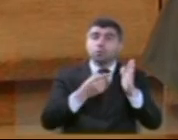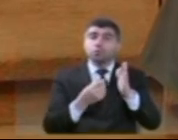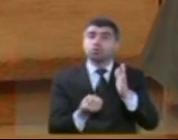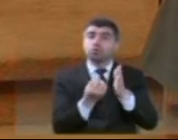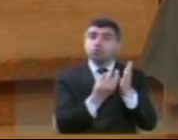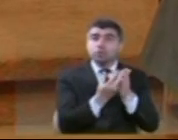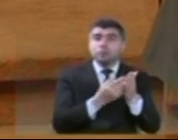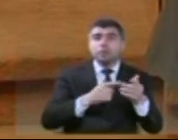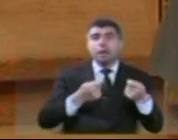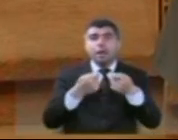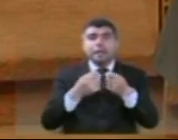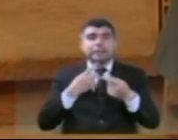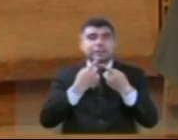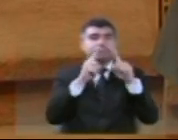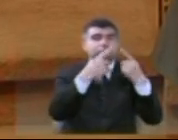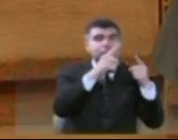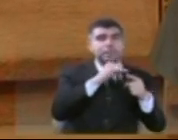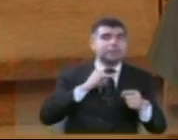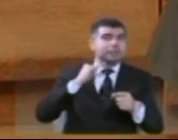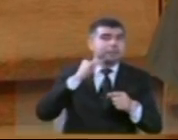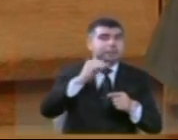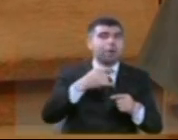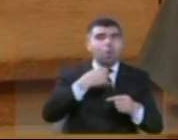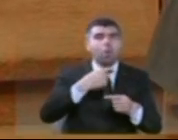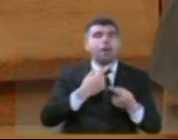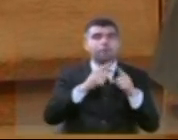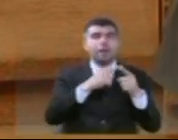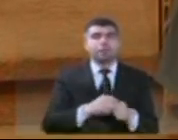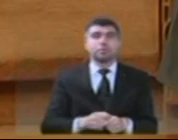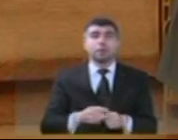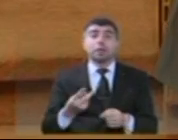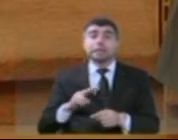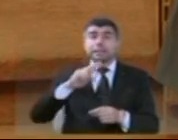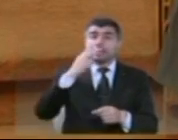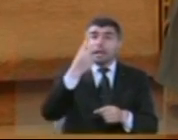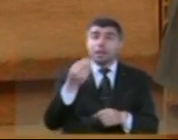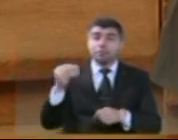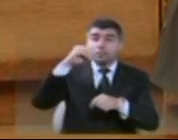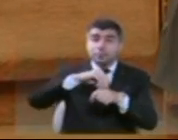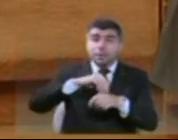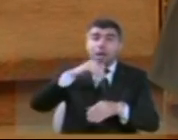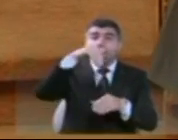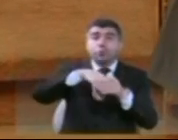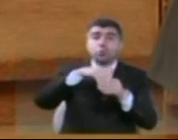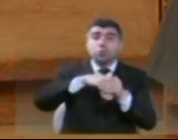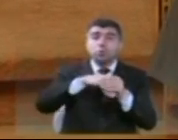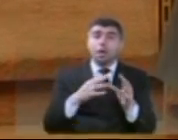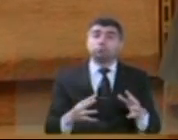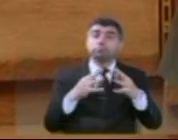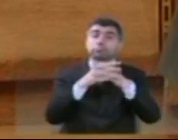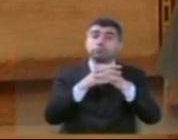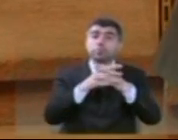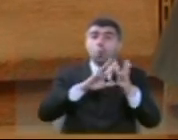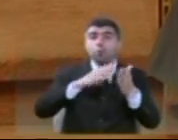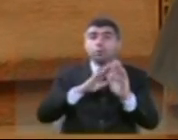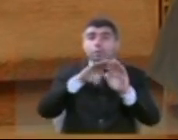من خلال المؤسسات العمومية تحت الوصاية، والشق الثاني المتعلق بصندوق التماسك الاجتماعي في